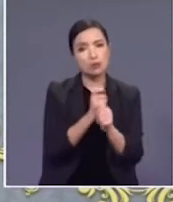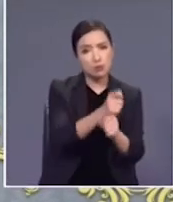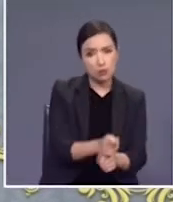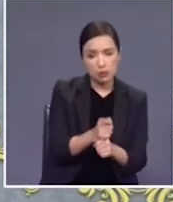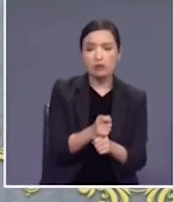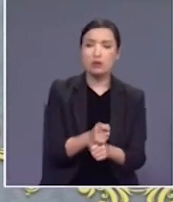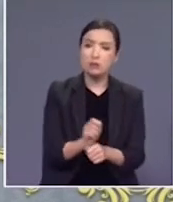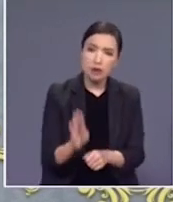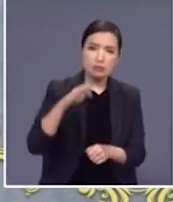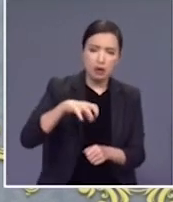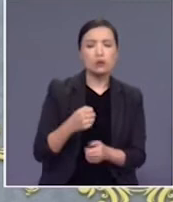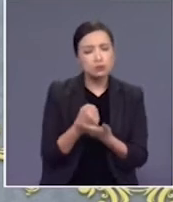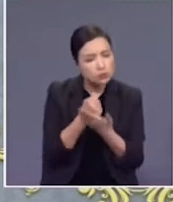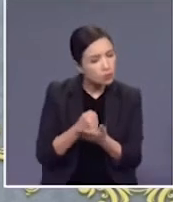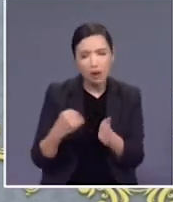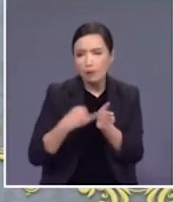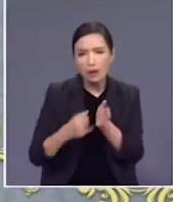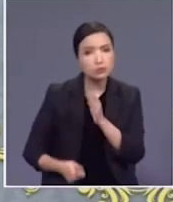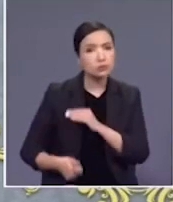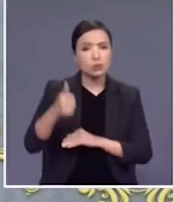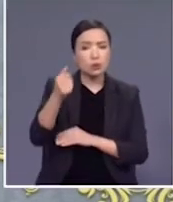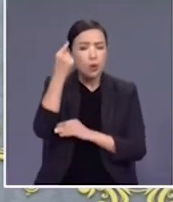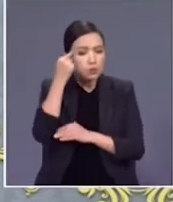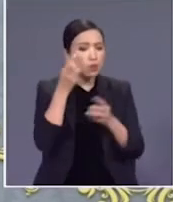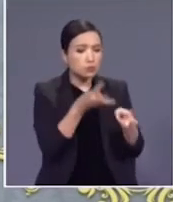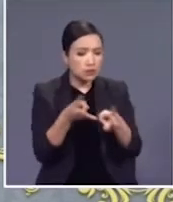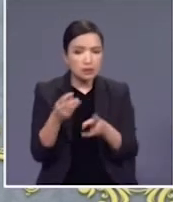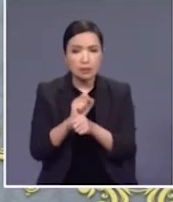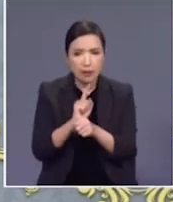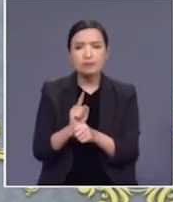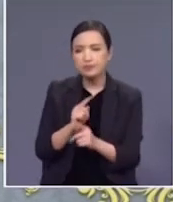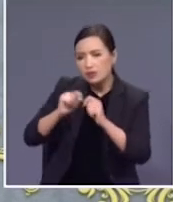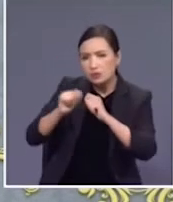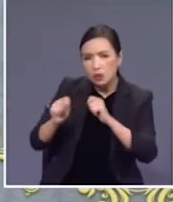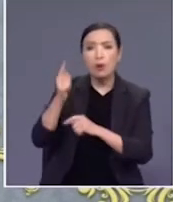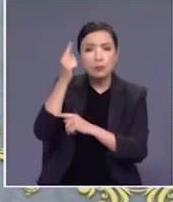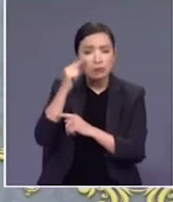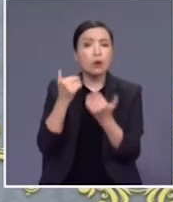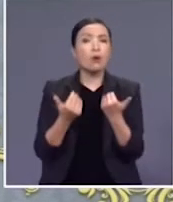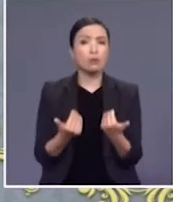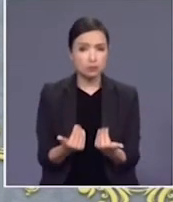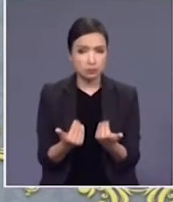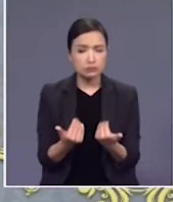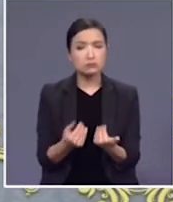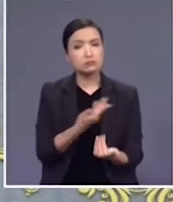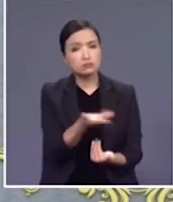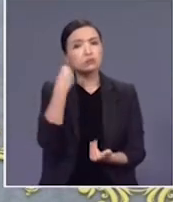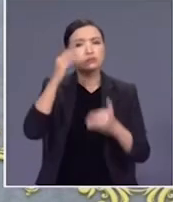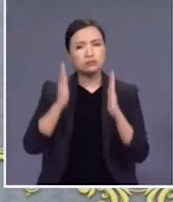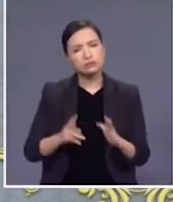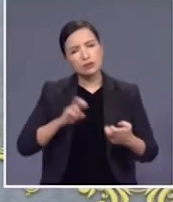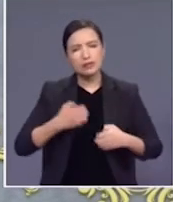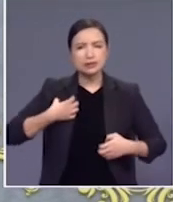การให้ได้รับความสะดวกที่สุดนะครับให้รู้ช่องทางที่จะเข้ามาติดต่อนะครับโดยเฉพาะช่วงนี้ในช่วงที่ทุกคนเพิ่งจะผ่าน